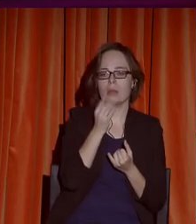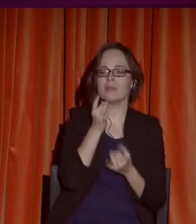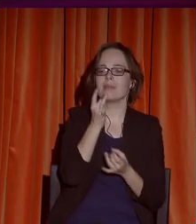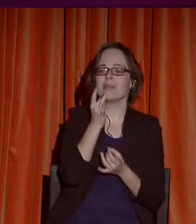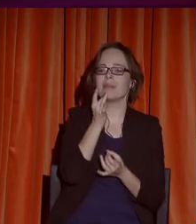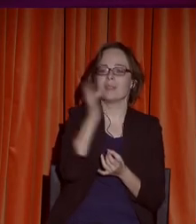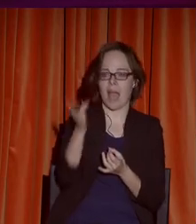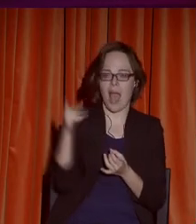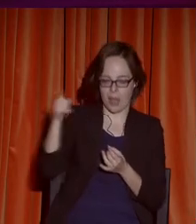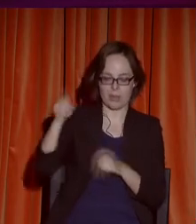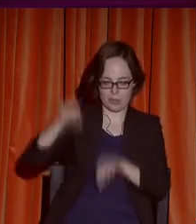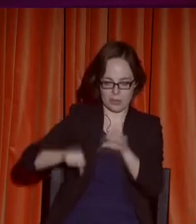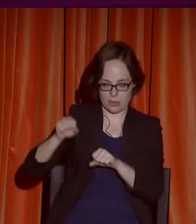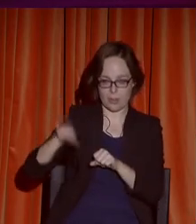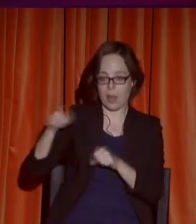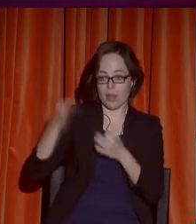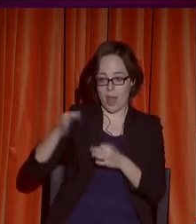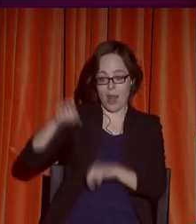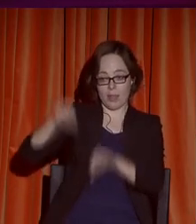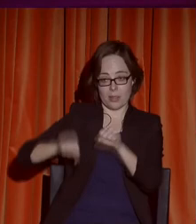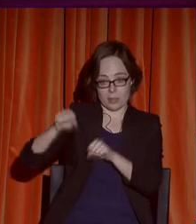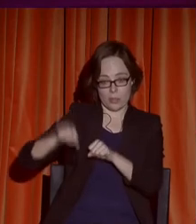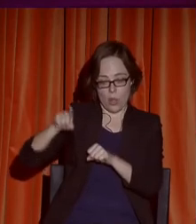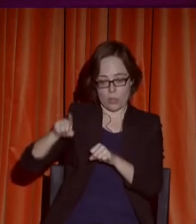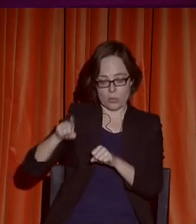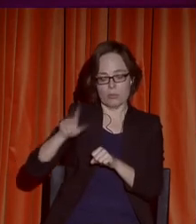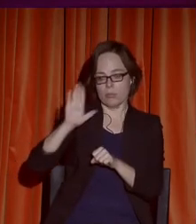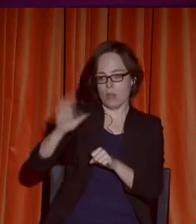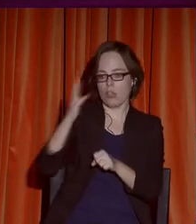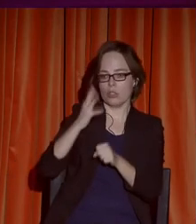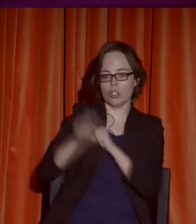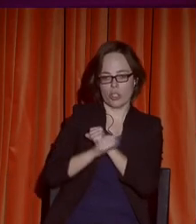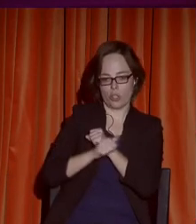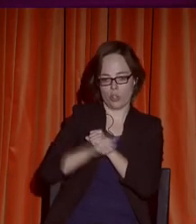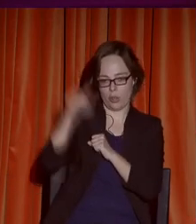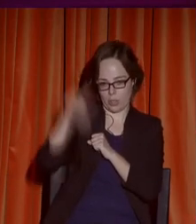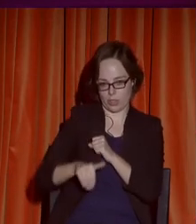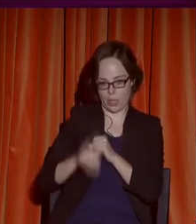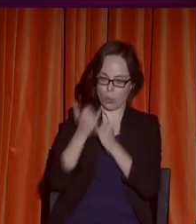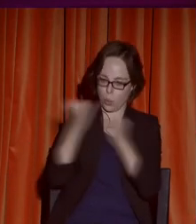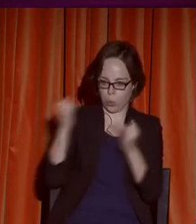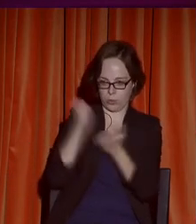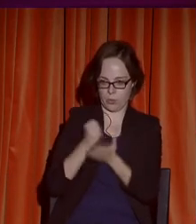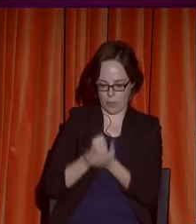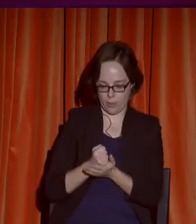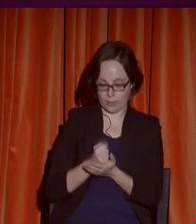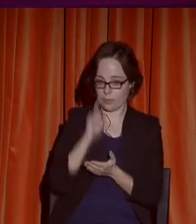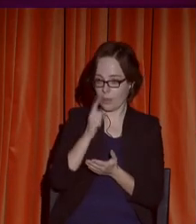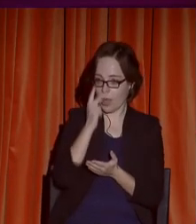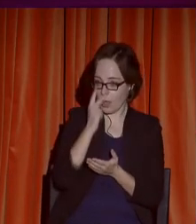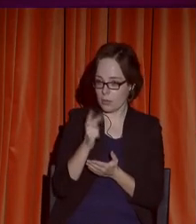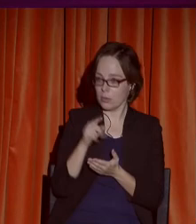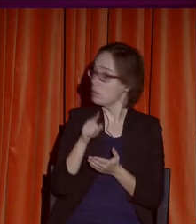chwili przed Trybunałem mamy zawisłych 60 tysięcy spraw, ale proszę zwrócić uwagę na to, że ten obraz jest